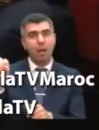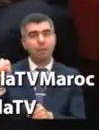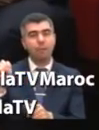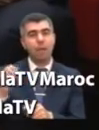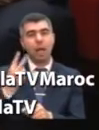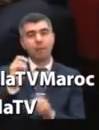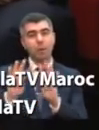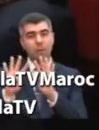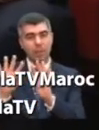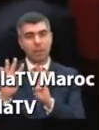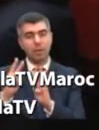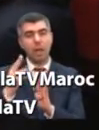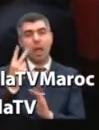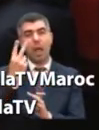4000